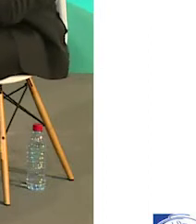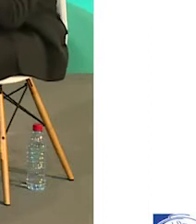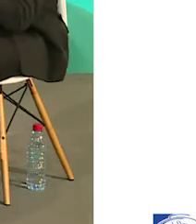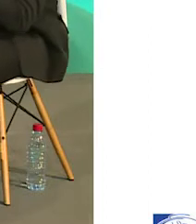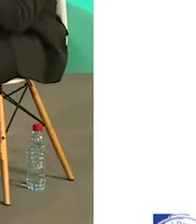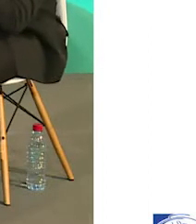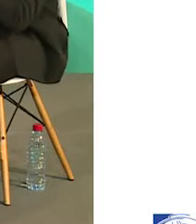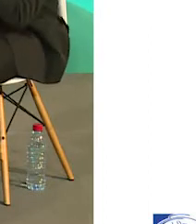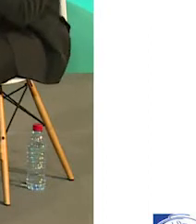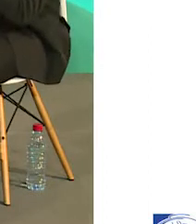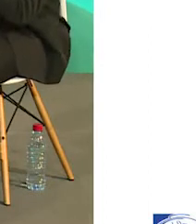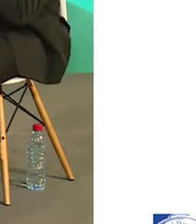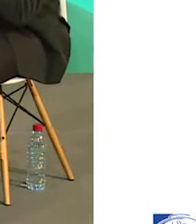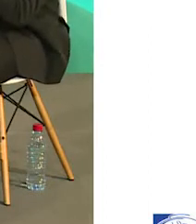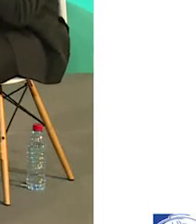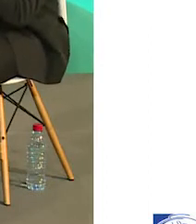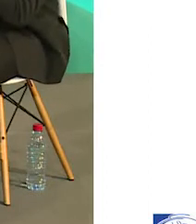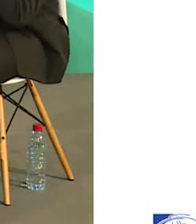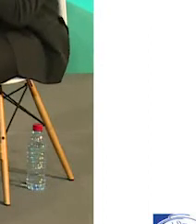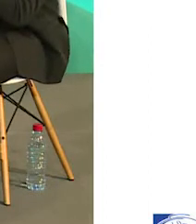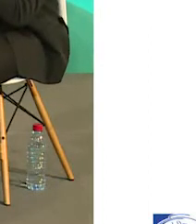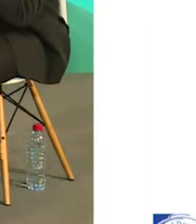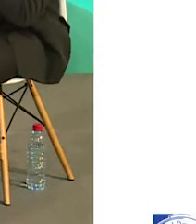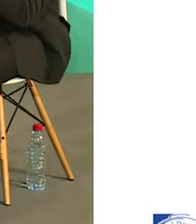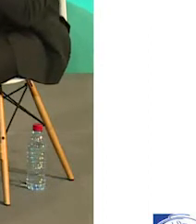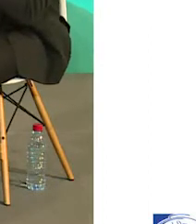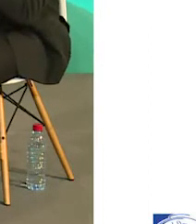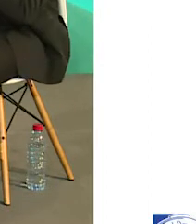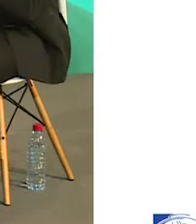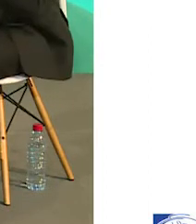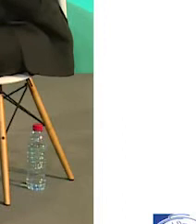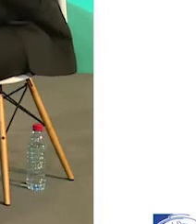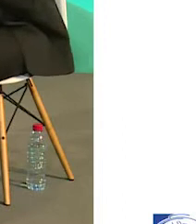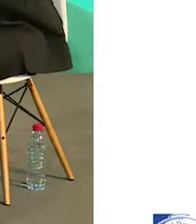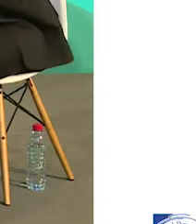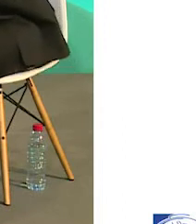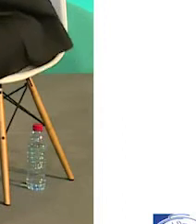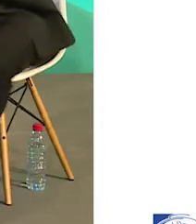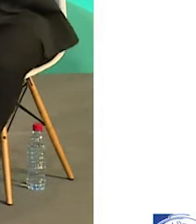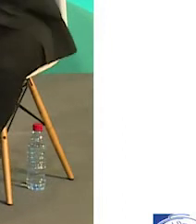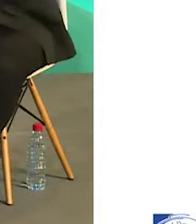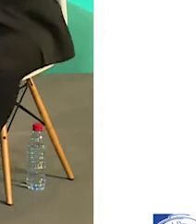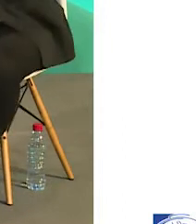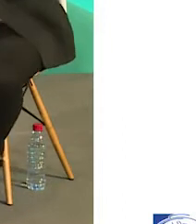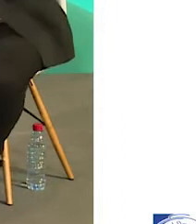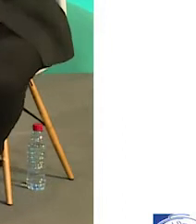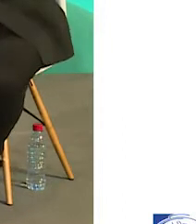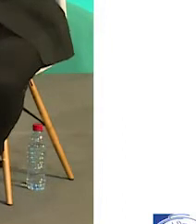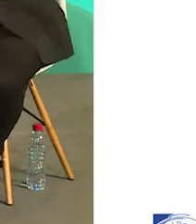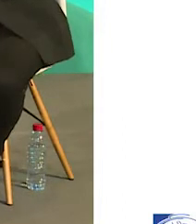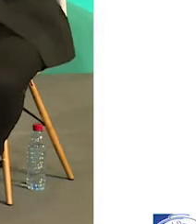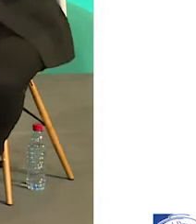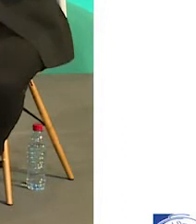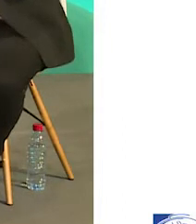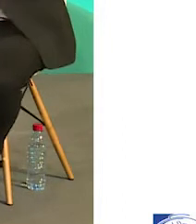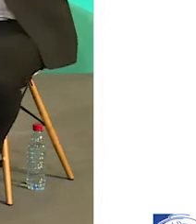Je crois que le mot Tibet ne peut pas être tapé sur quand vous êtes... Enfin, je crois pas, je l'ai vécu, on ne peut pas taper Tibet quand on est en Chine, voilà, par exemple.